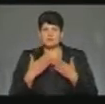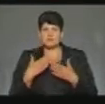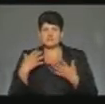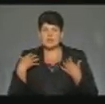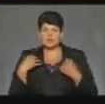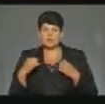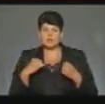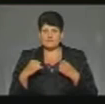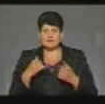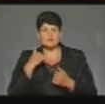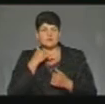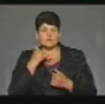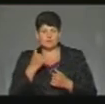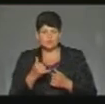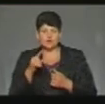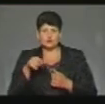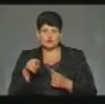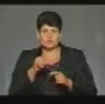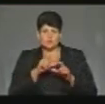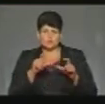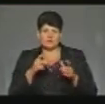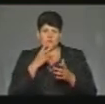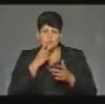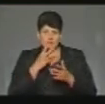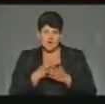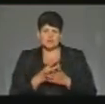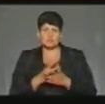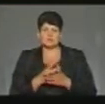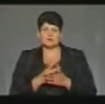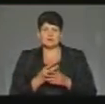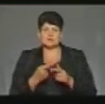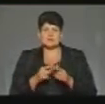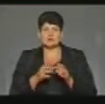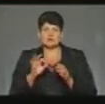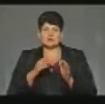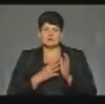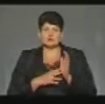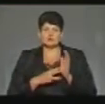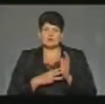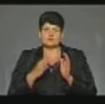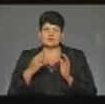поліції, телефонуйте. Номер студії ви бачите на своїх екранах. Я продублюю